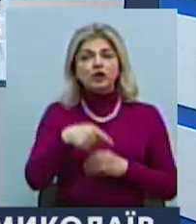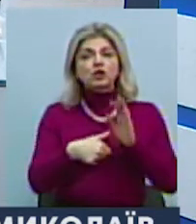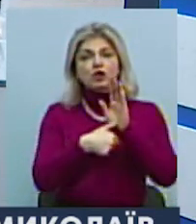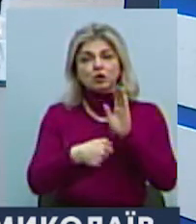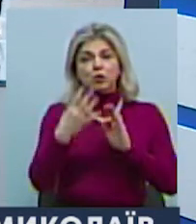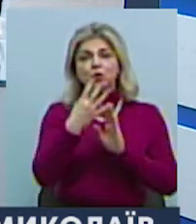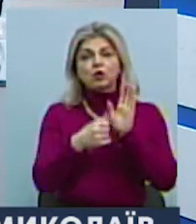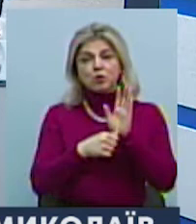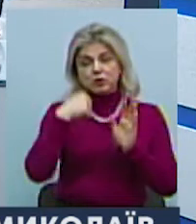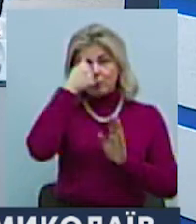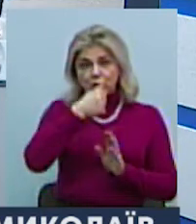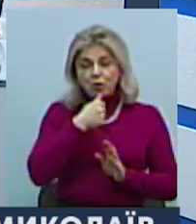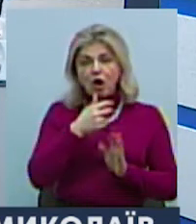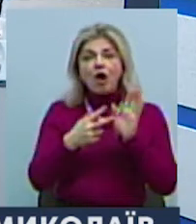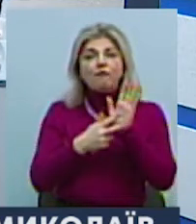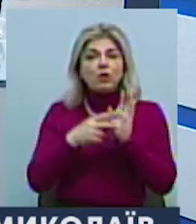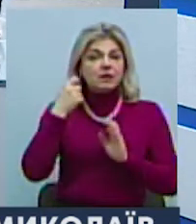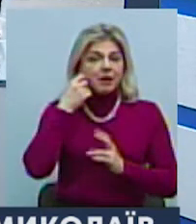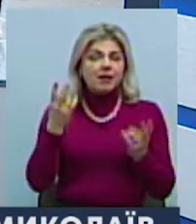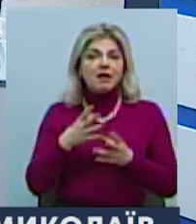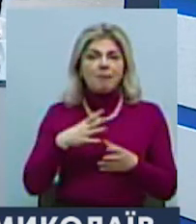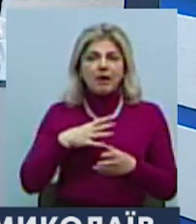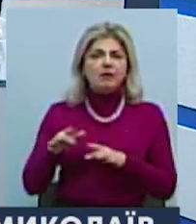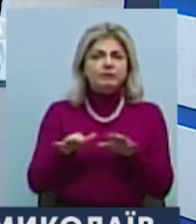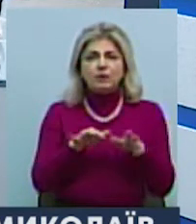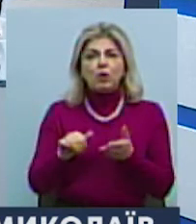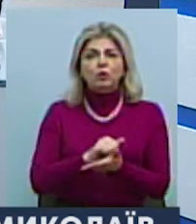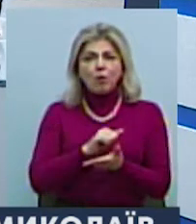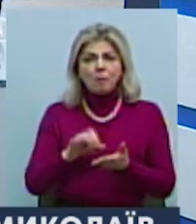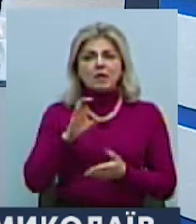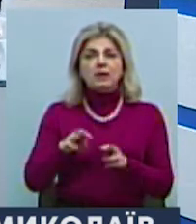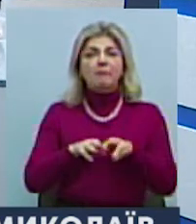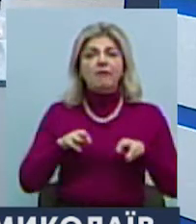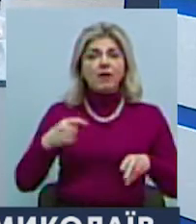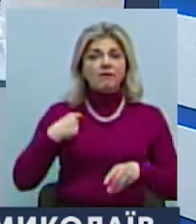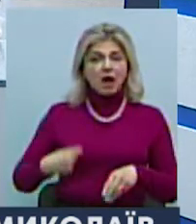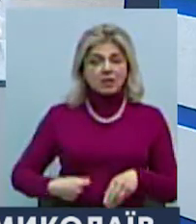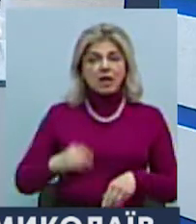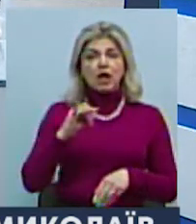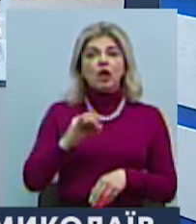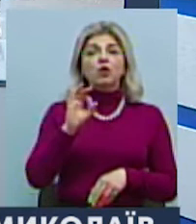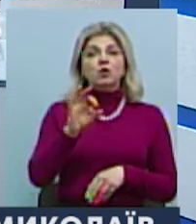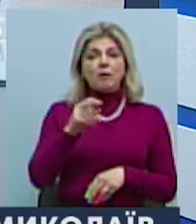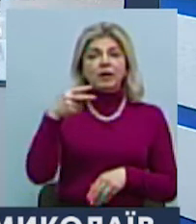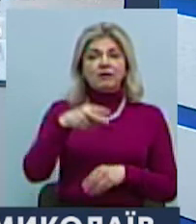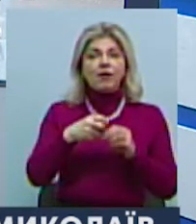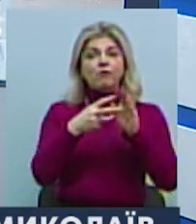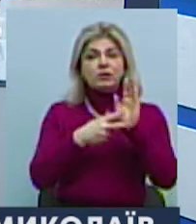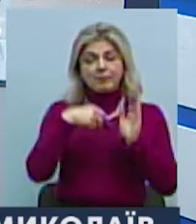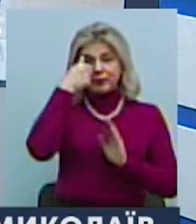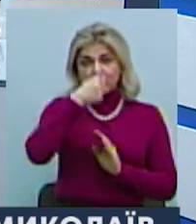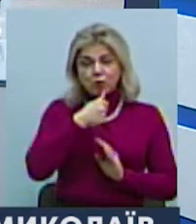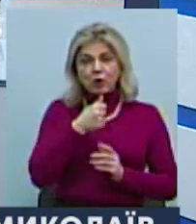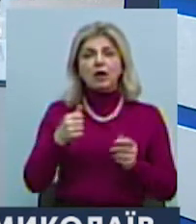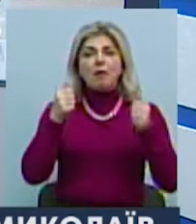році. 8 років знадобилося, аби узгодити всі документи із урядом Франції, і в жовтні 2018 року дошку закріпили на тріумфальній